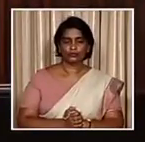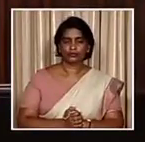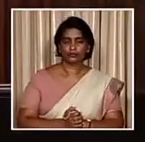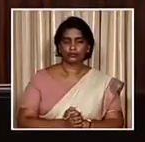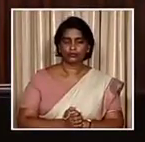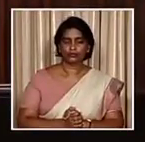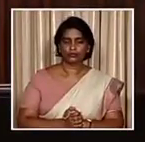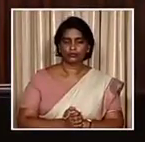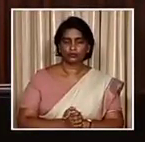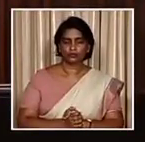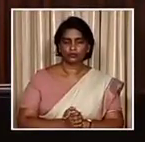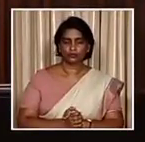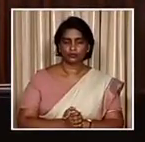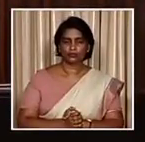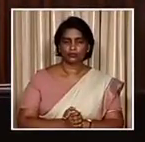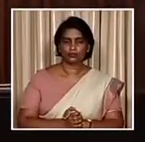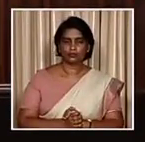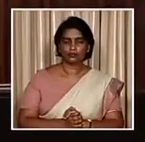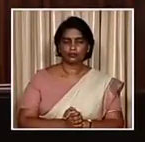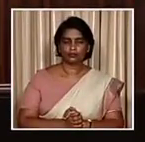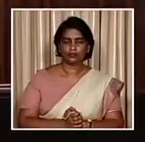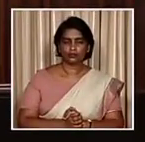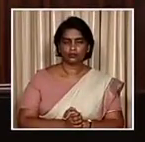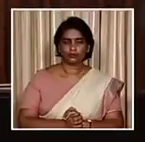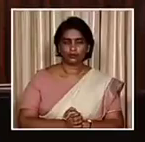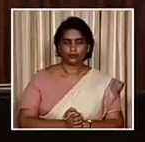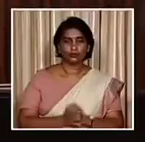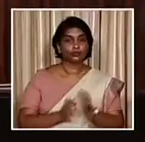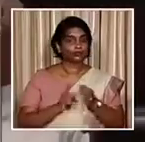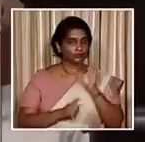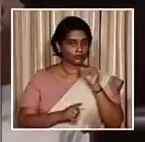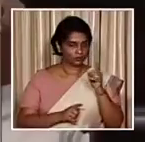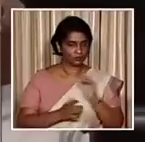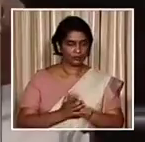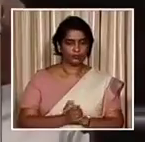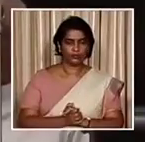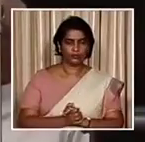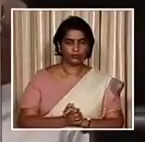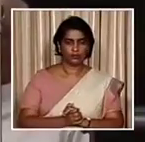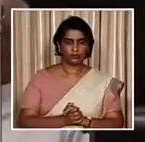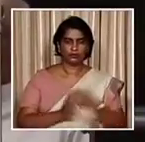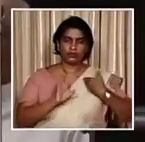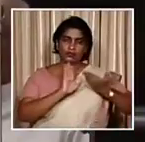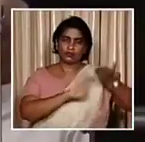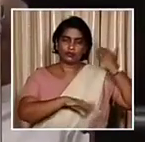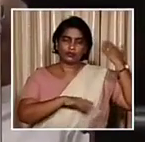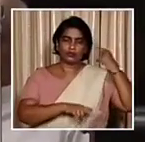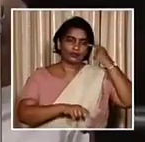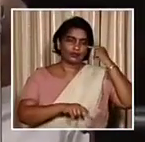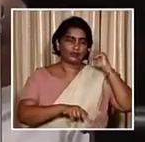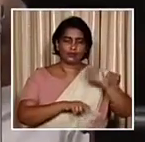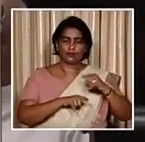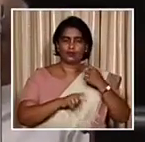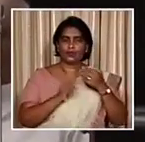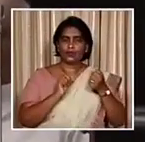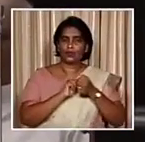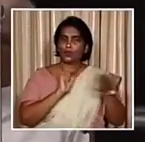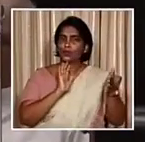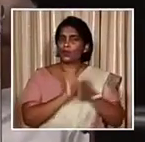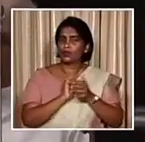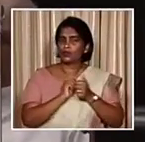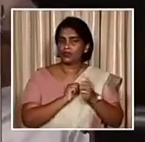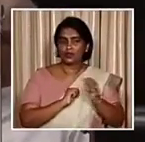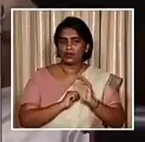නැමතුමාගේ. ඔව් ජනාධිපතිතුමා. මට ඕන අතීතය ගැන කතා කරන්න අපි කොහොමද එකට වැඩ කටයුතු කරන්න